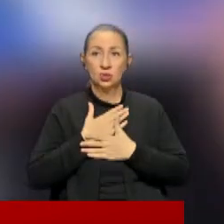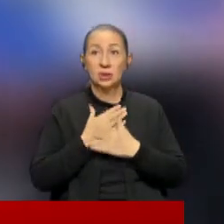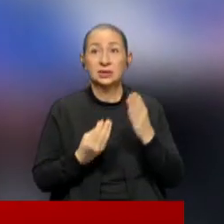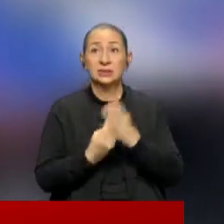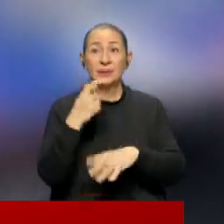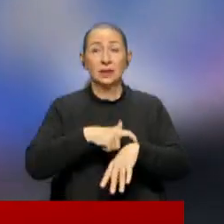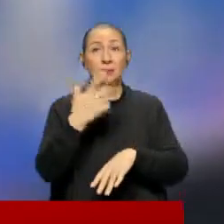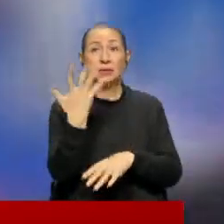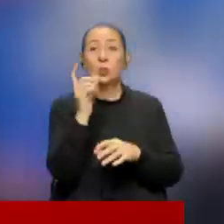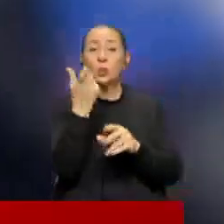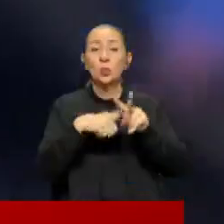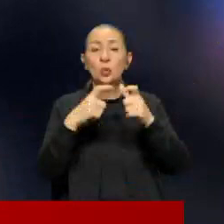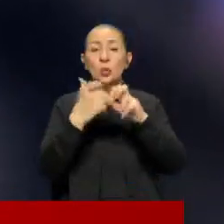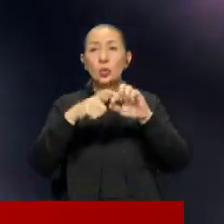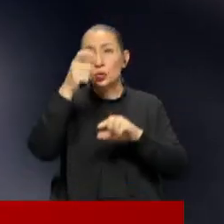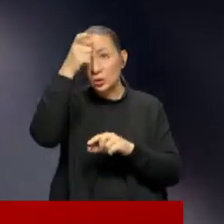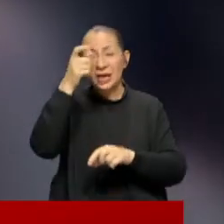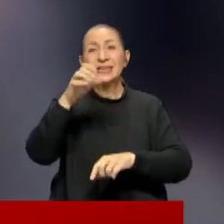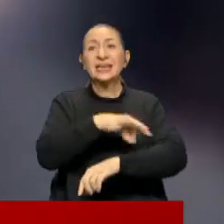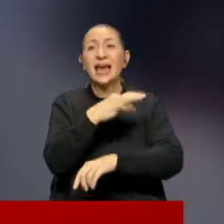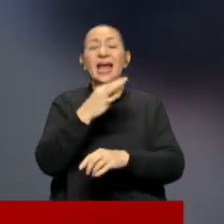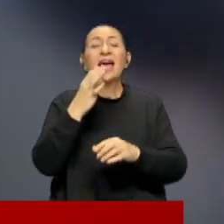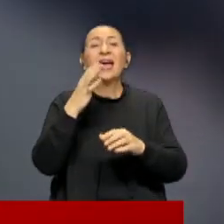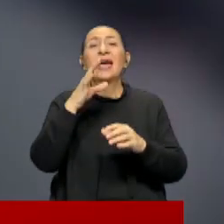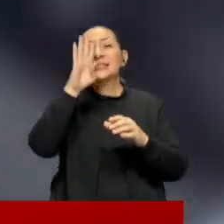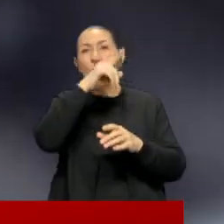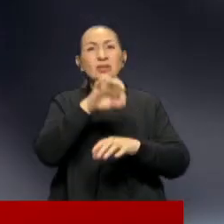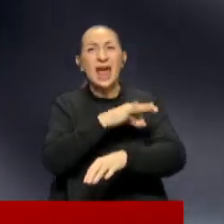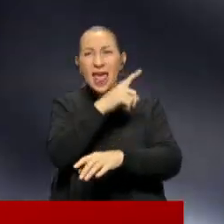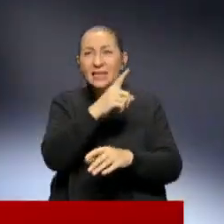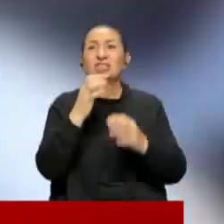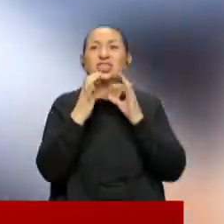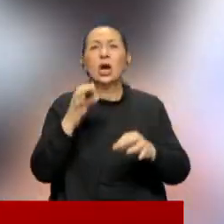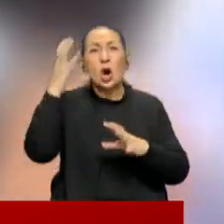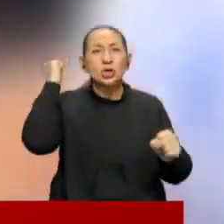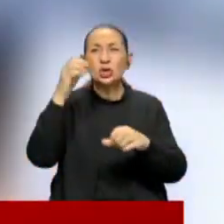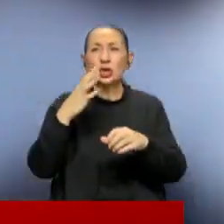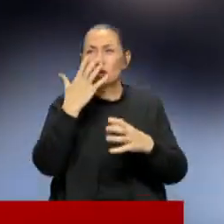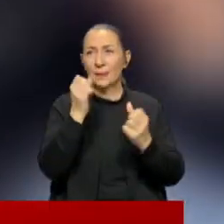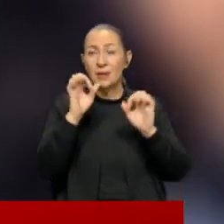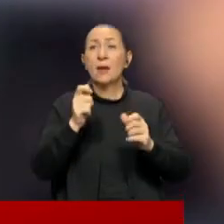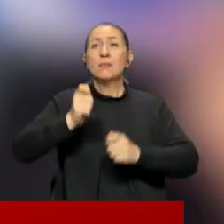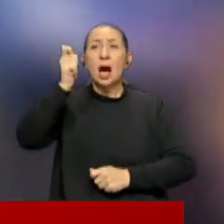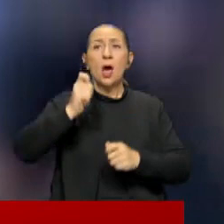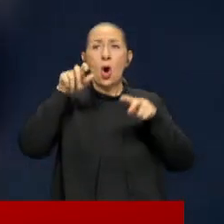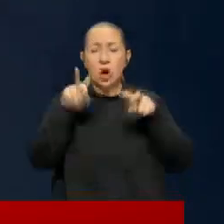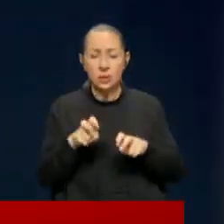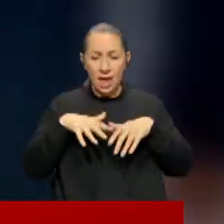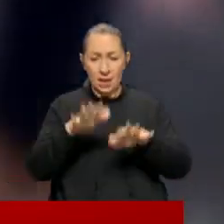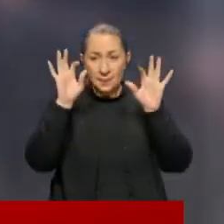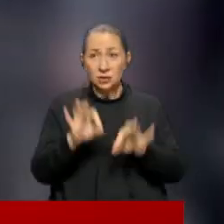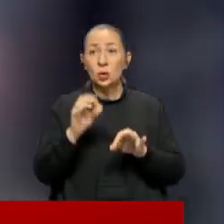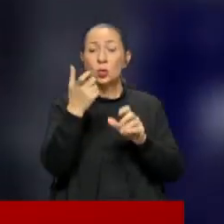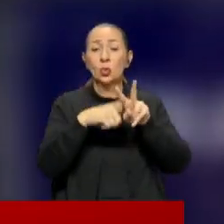Sabah saat 5'te Uygur Türkleri Sarıyer'deki İstanbul Çin Konsolosluğu önünde nöbet başlattı. Ellerinde pankartlarla oturma eylemi